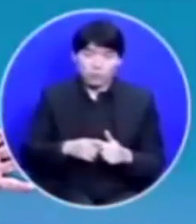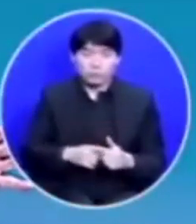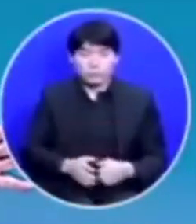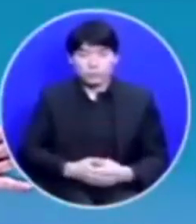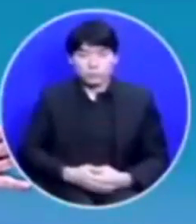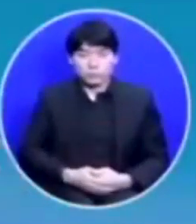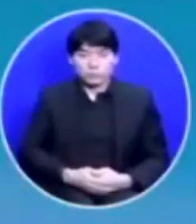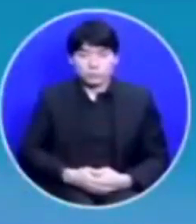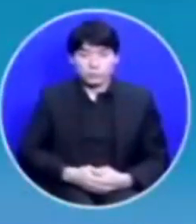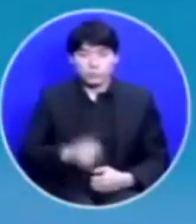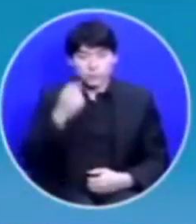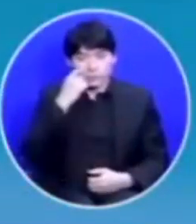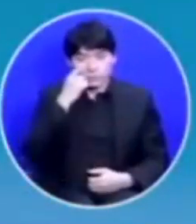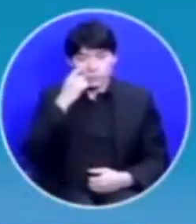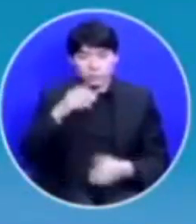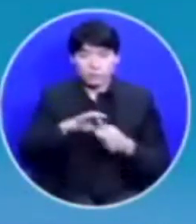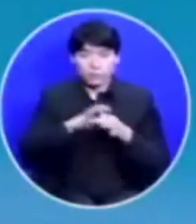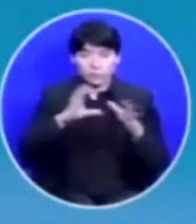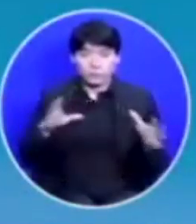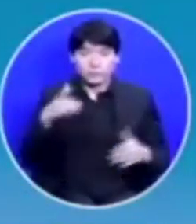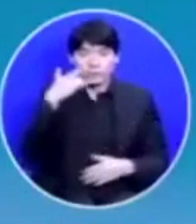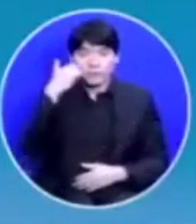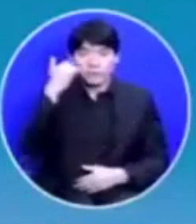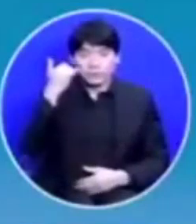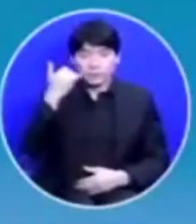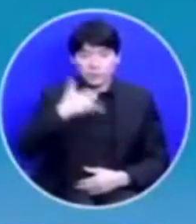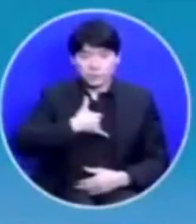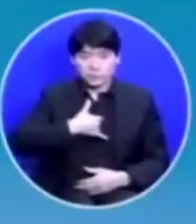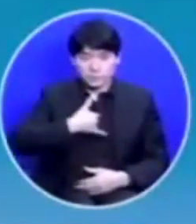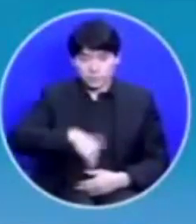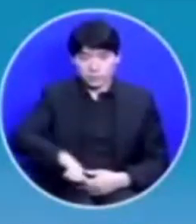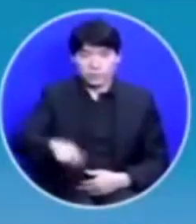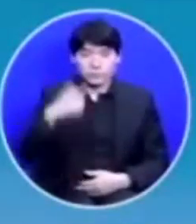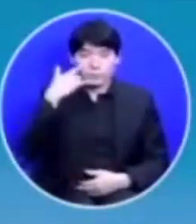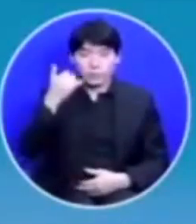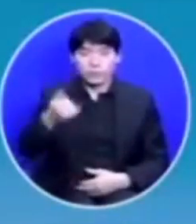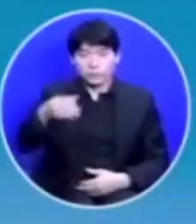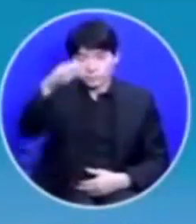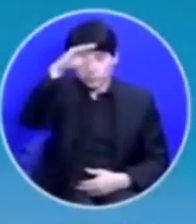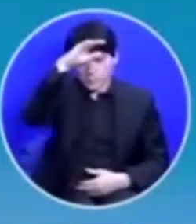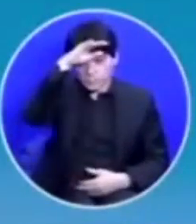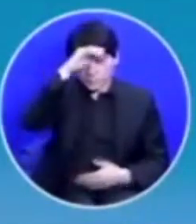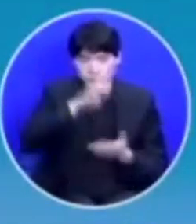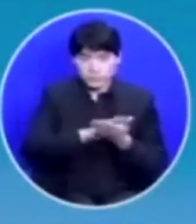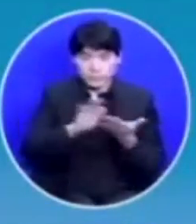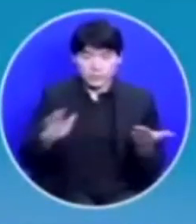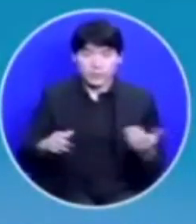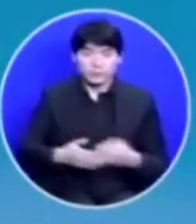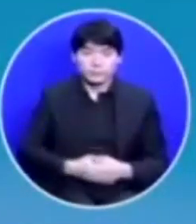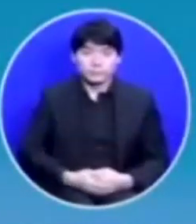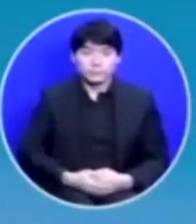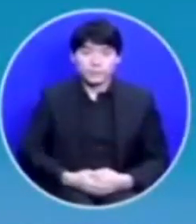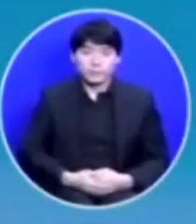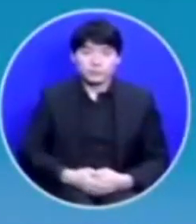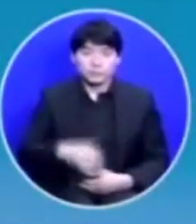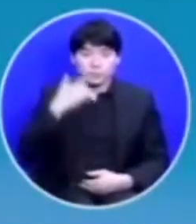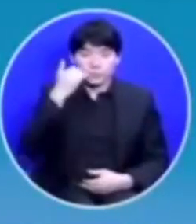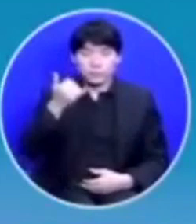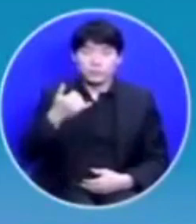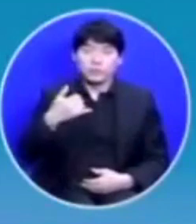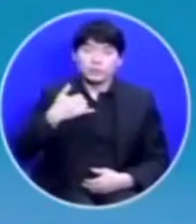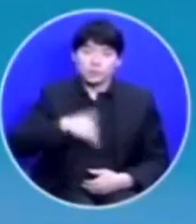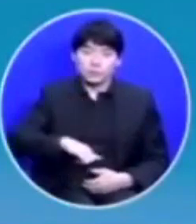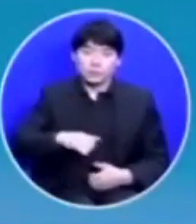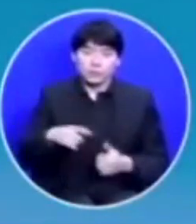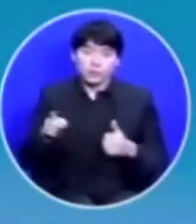뜬 자녀들은 부모를 고 새로 배웁니다 그러니까 부모가 자녀를 굳이 뭐 가르치려고